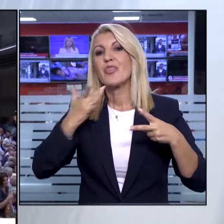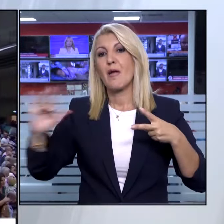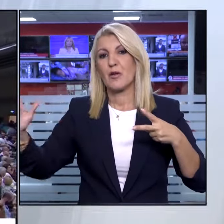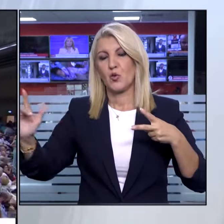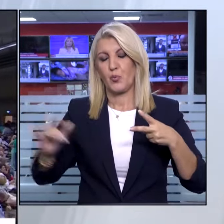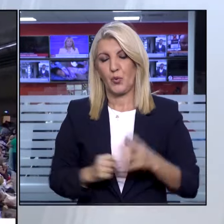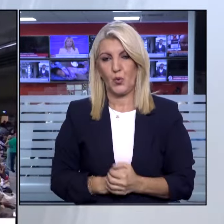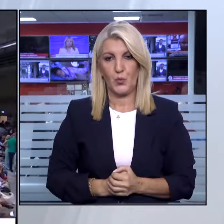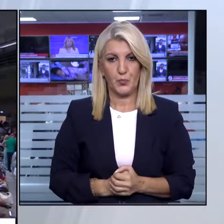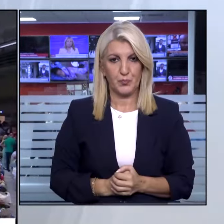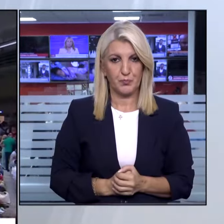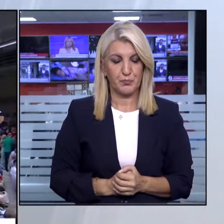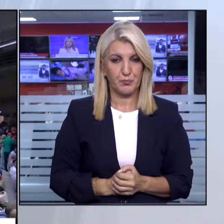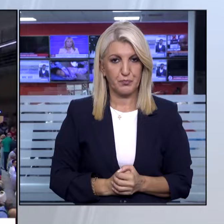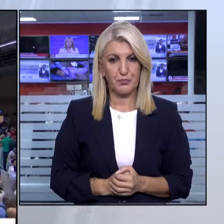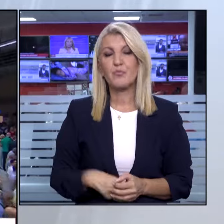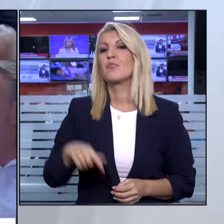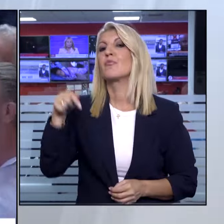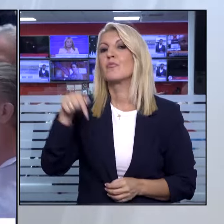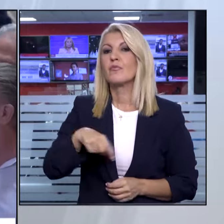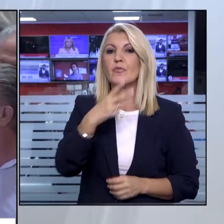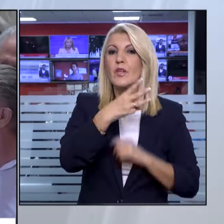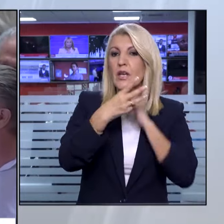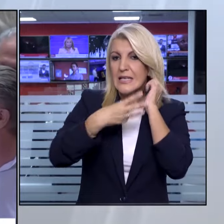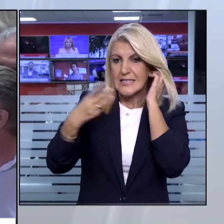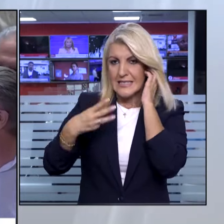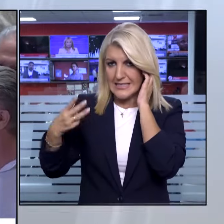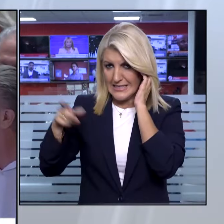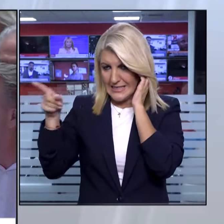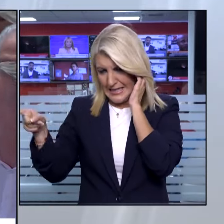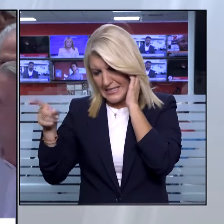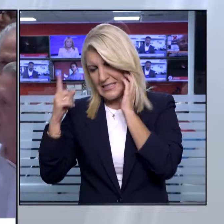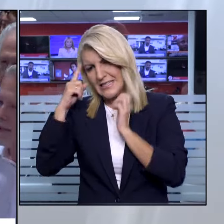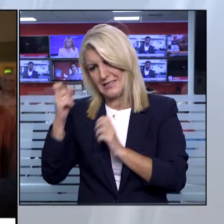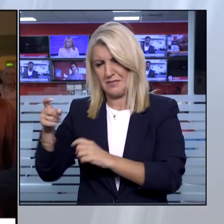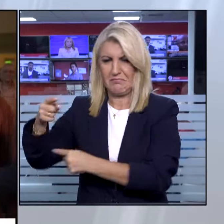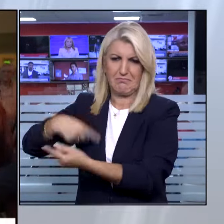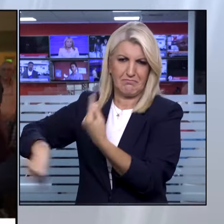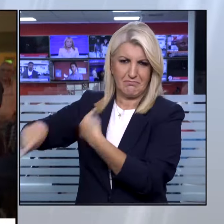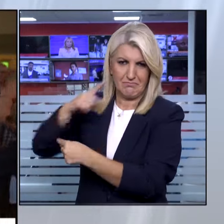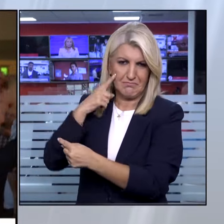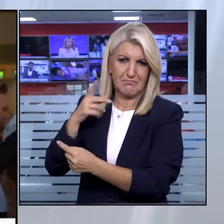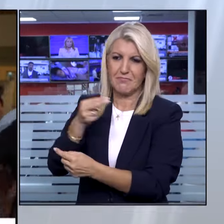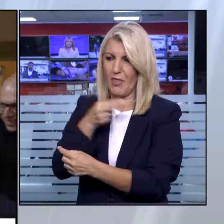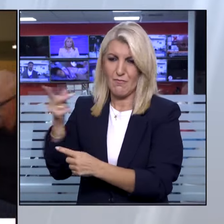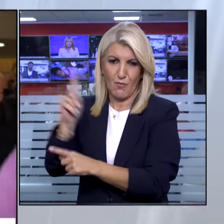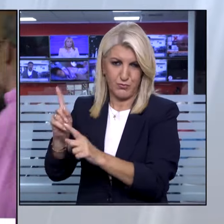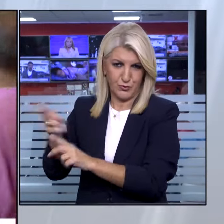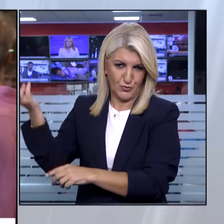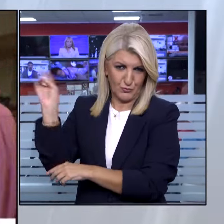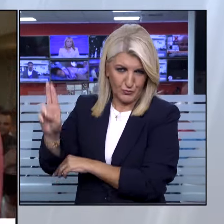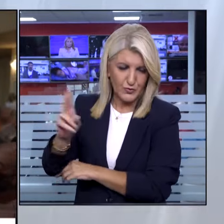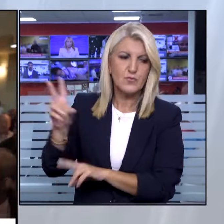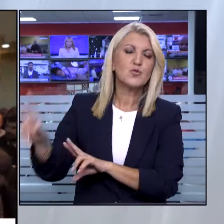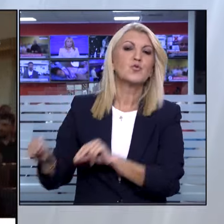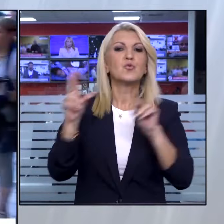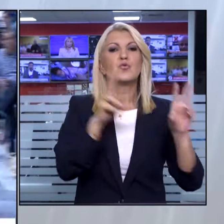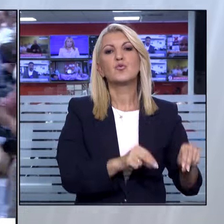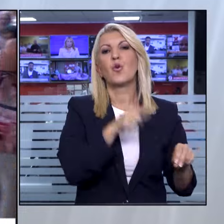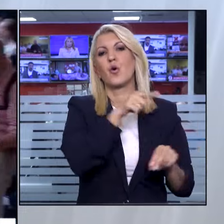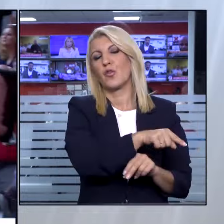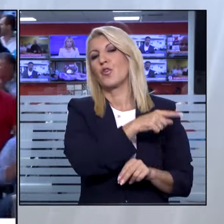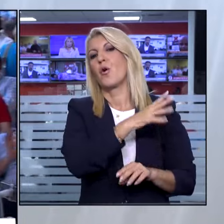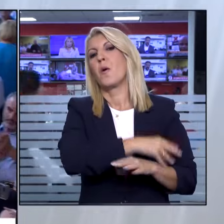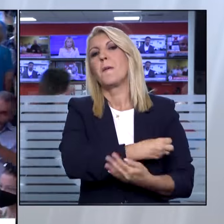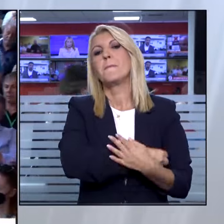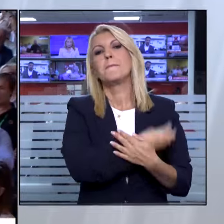διαφορετικό κλίμα από εκείνο που βιώνει ο ΣΥΡΙΖΑ, οι υποψήφοι για την ηγεσία του ΠΑΣΟΚ βρίσκονται πρώτων πυλών του πρώτου γύρου των νοσοκομματικών εκλογών στις